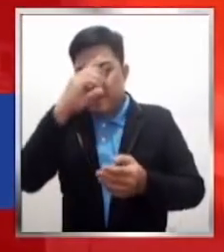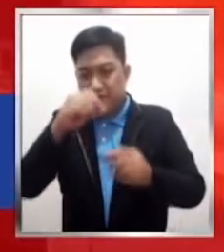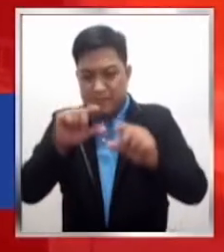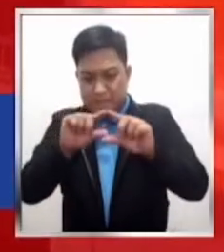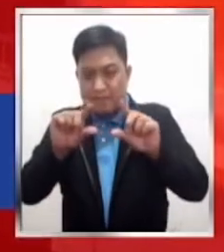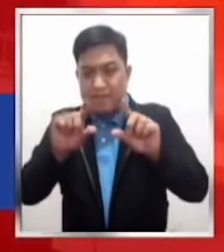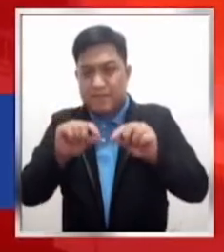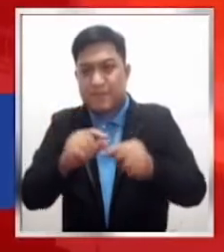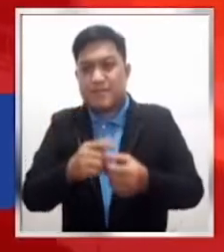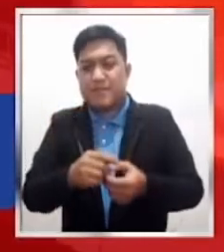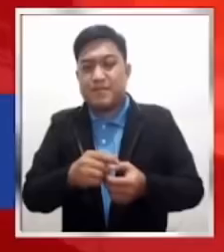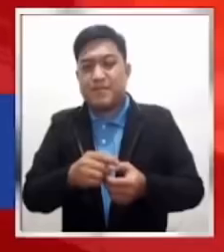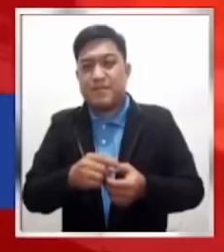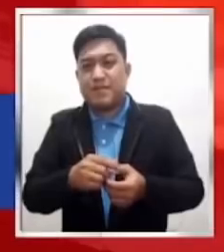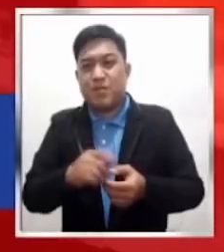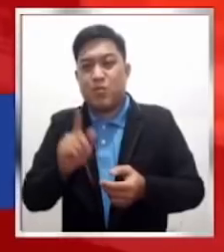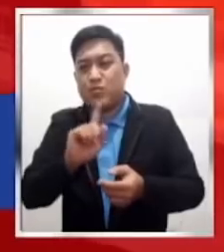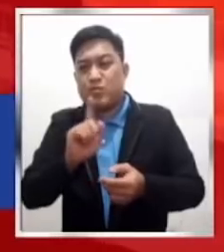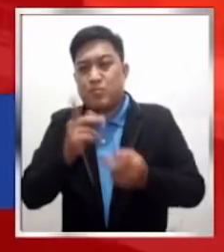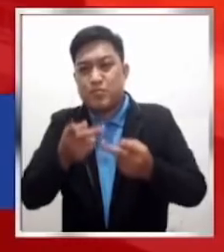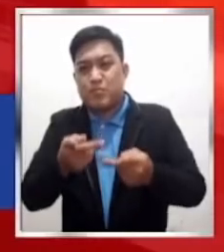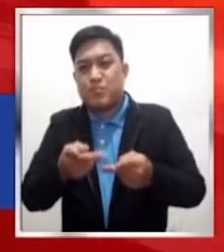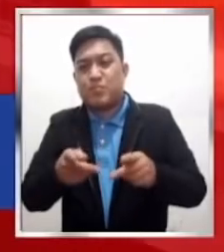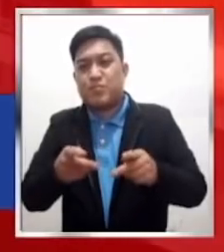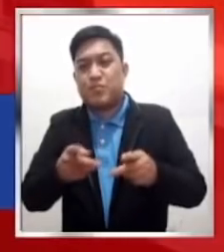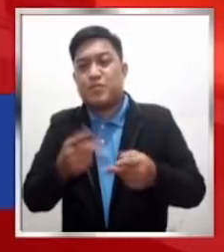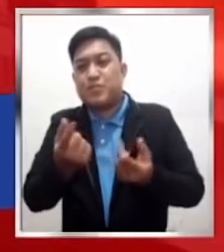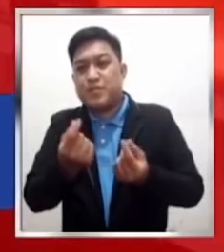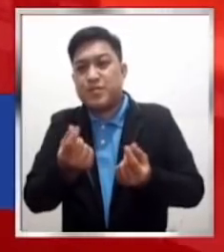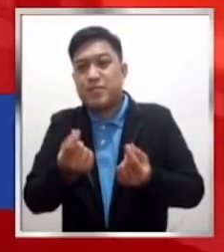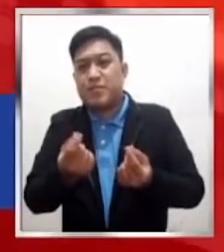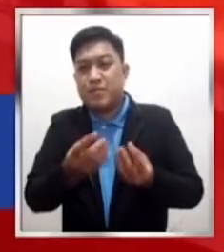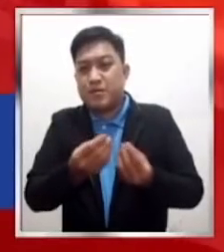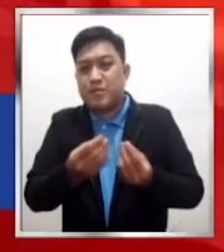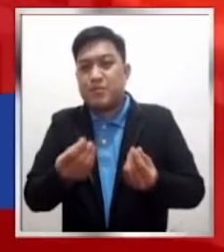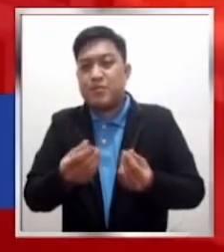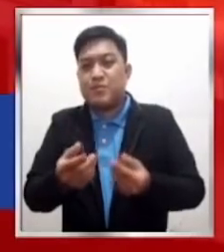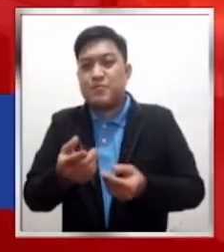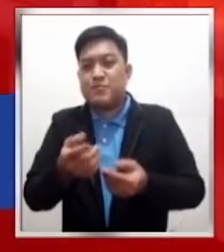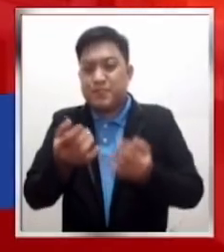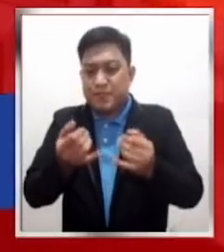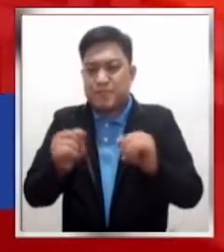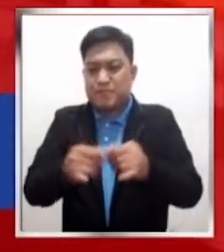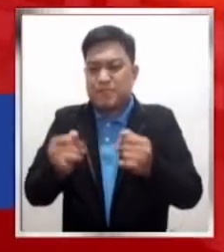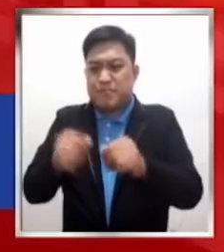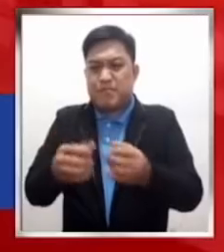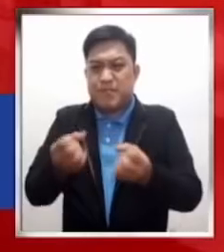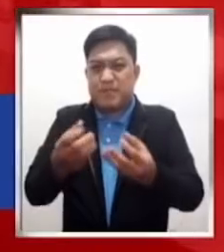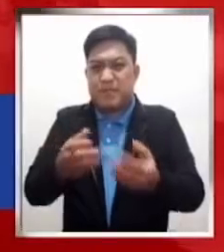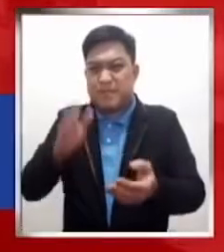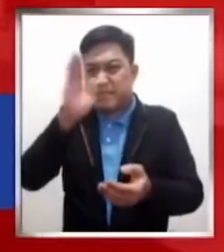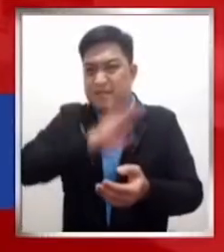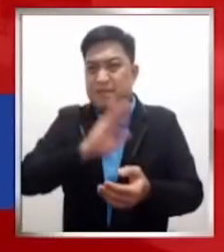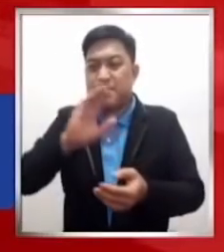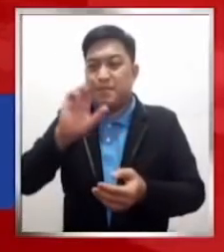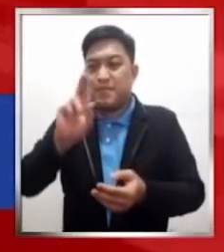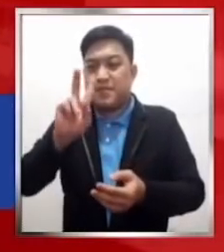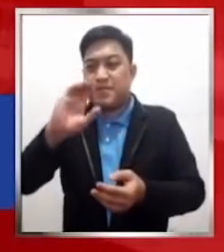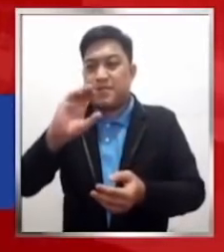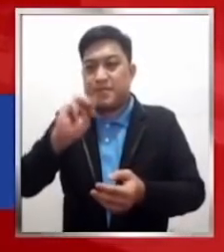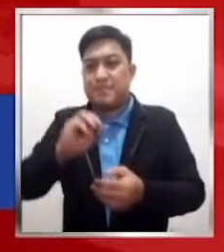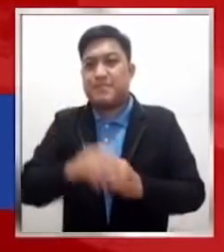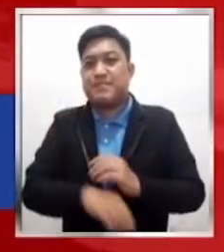ang posisyon ng PPCRV sa maraming insidente ng mga pumalyang VCM? Yes,